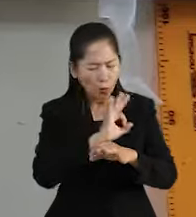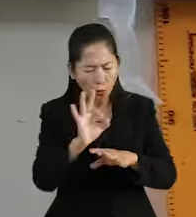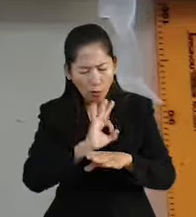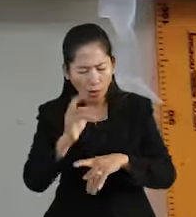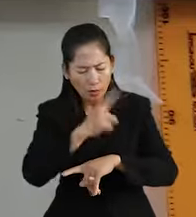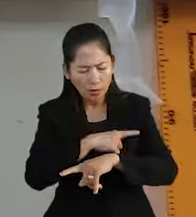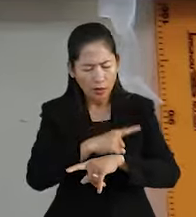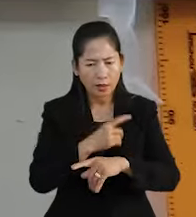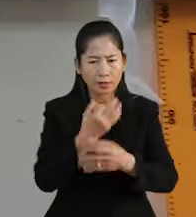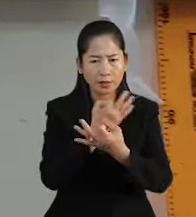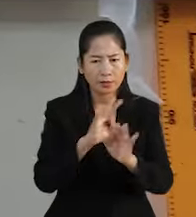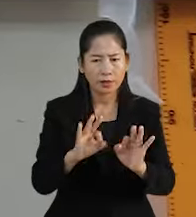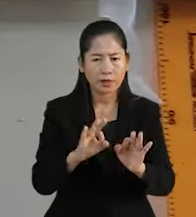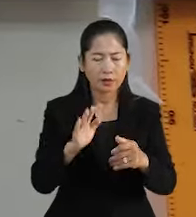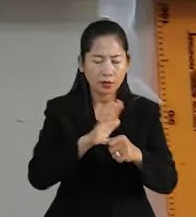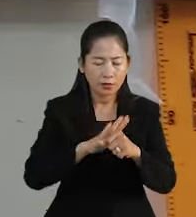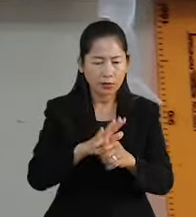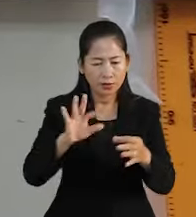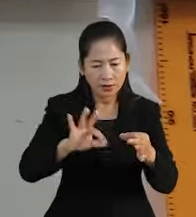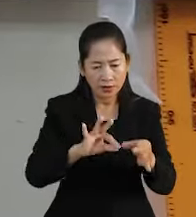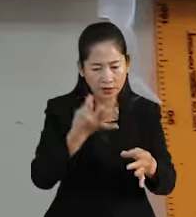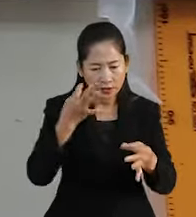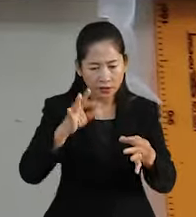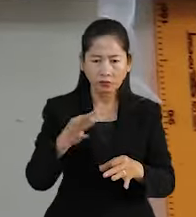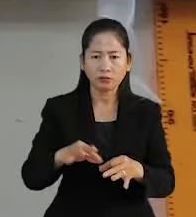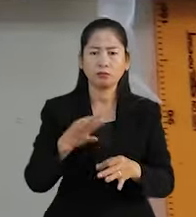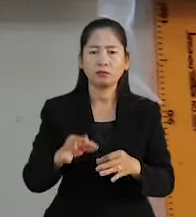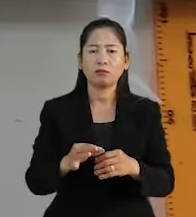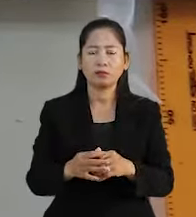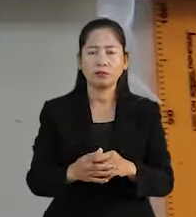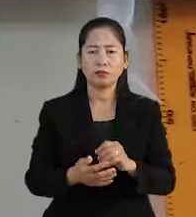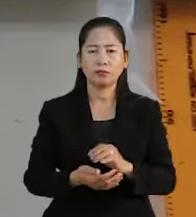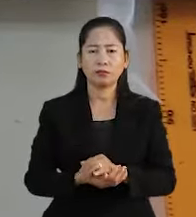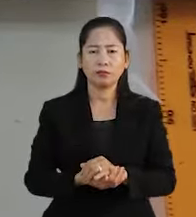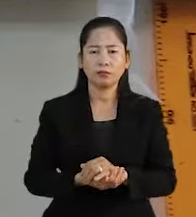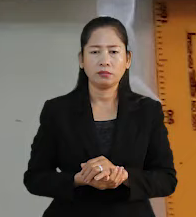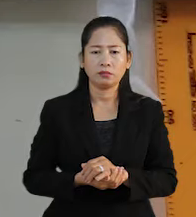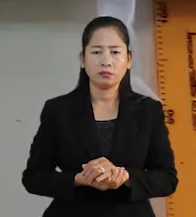លទំនេរគាត់ចូលចិត្តដេប៉ាចា៎